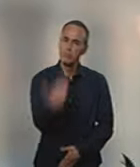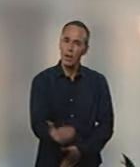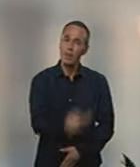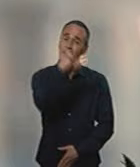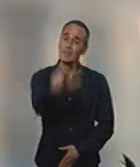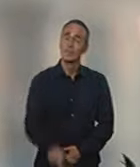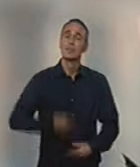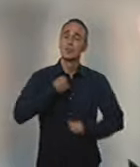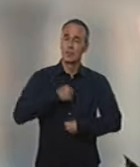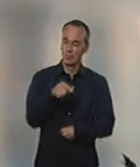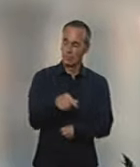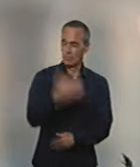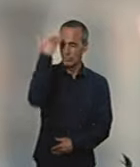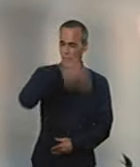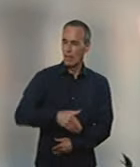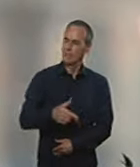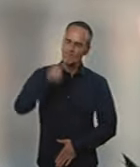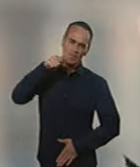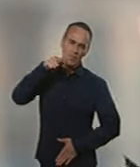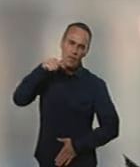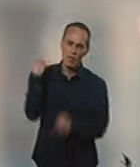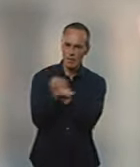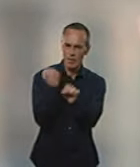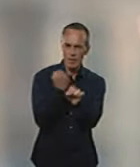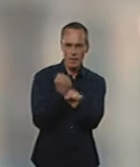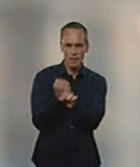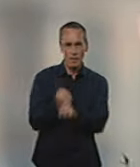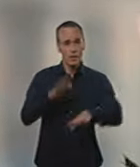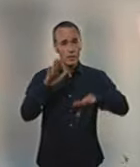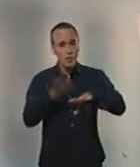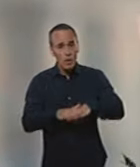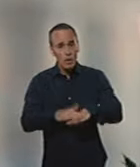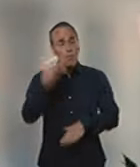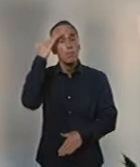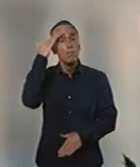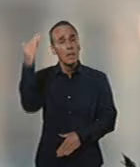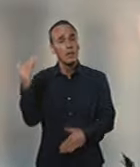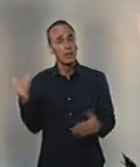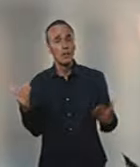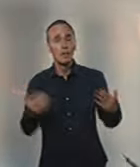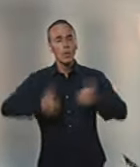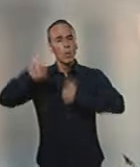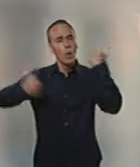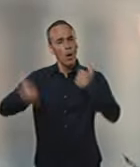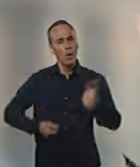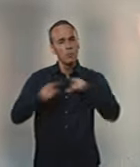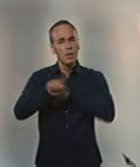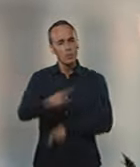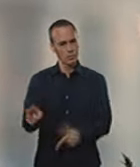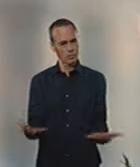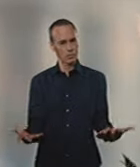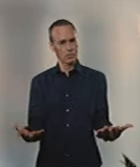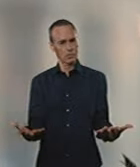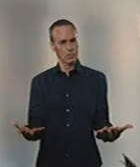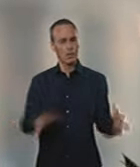ouvrier sait que tous les efforts qui pourra le faire ne compenseront jamais l'inéquité de la concurrence l'Europe